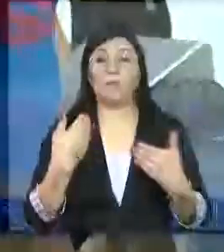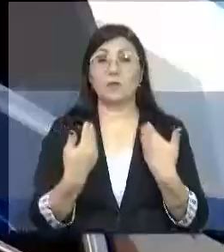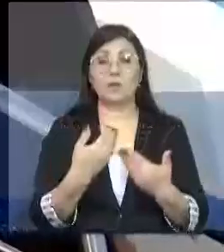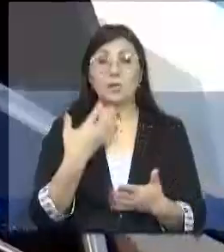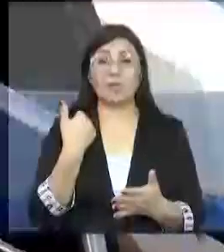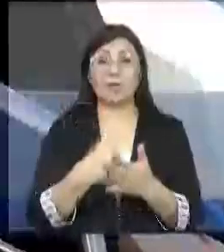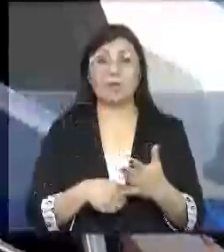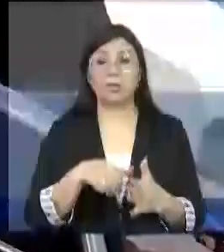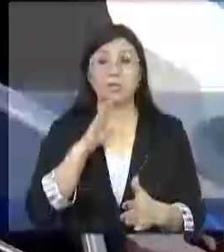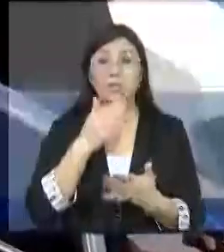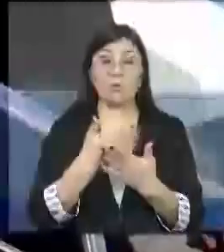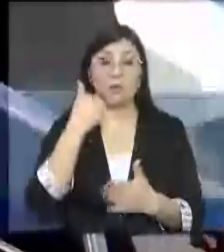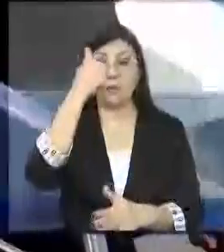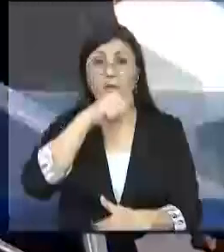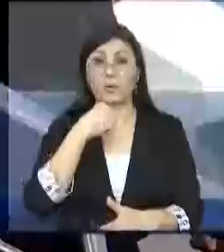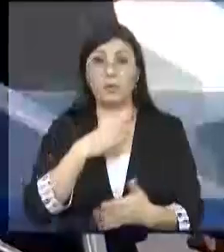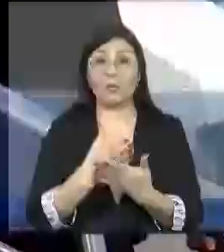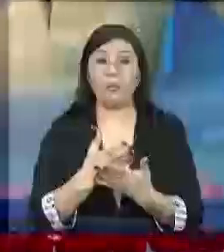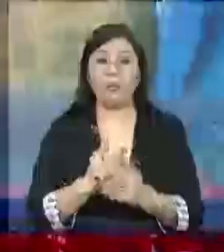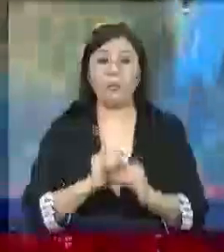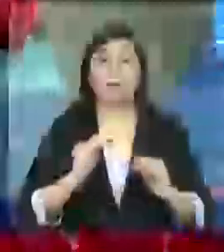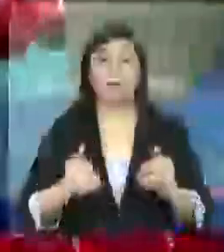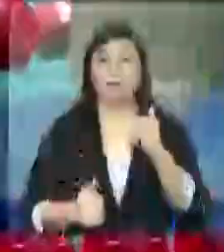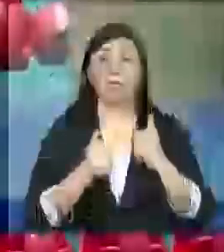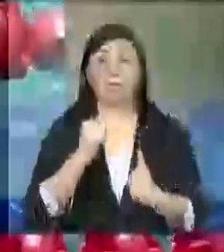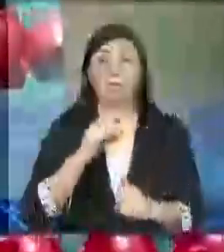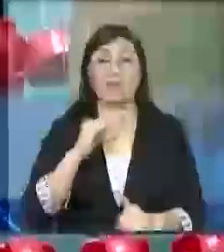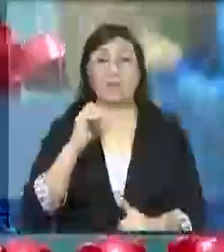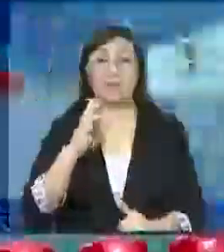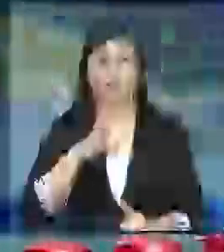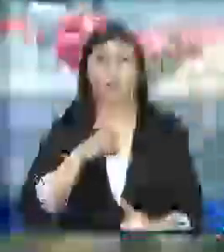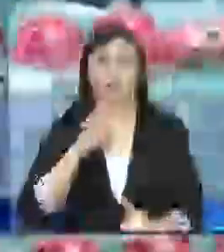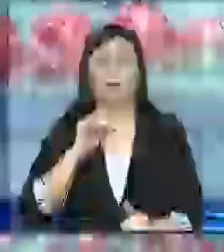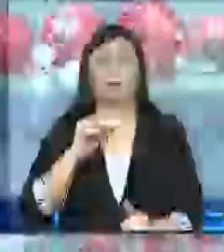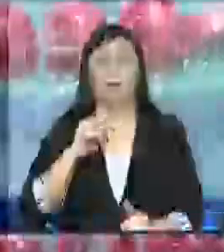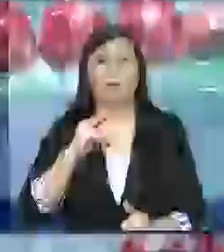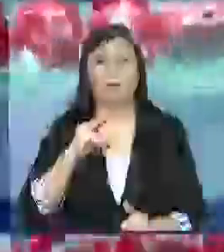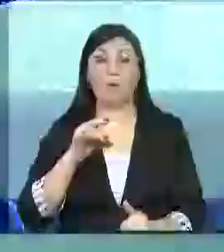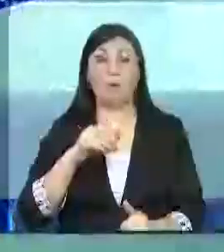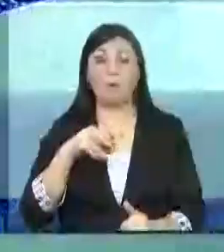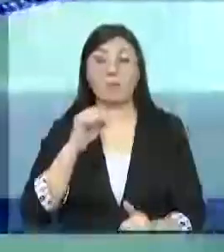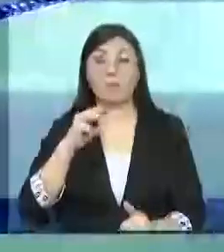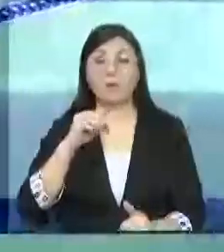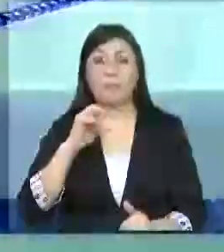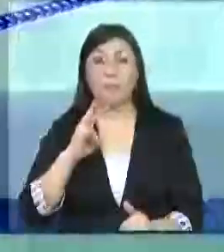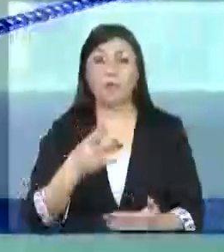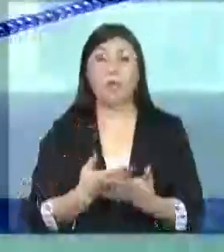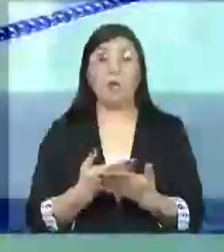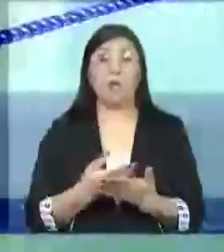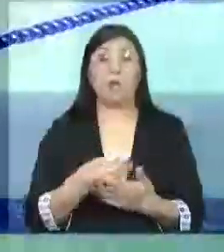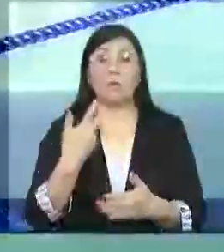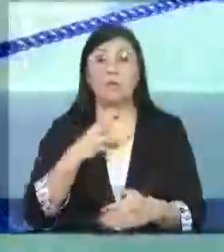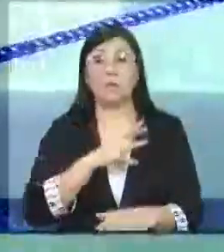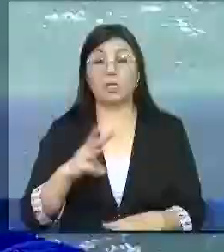более 6 лет. В прошлом году на детском чемпионате Арсен стал рекордсменом в плавании на 200 метров. Он проплыл дистанцию за